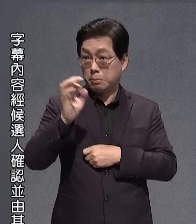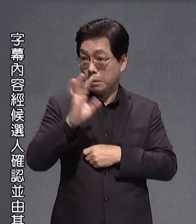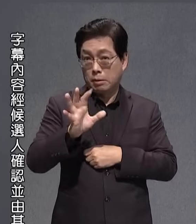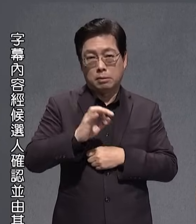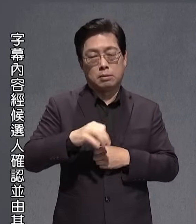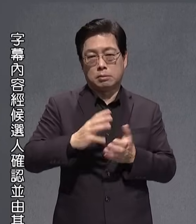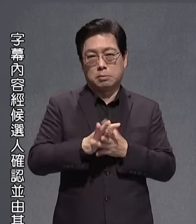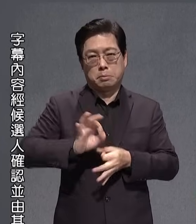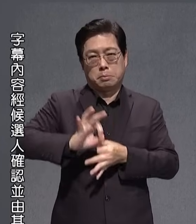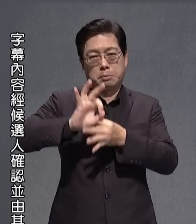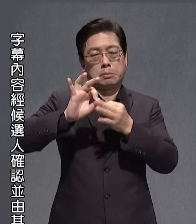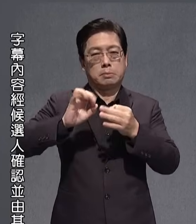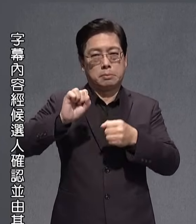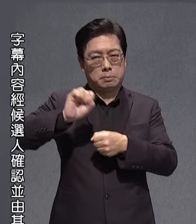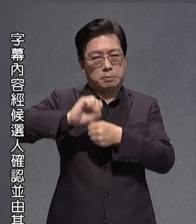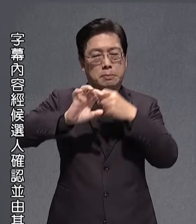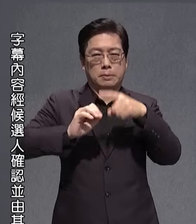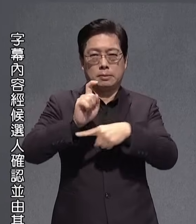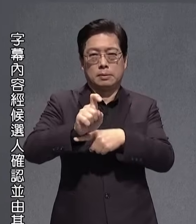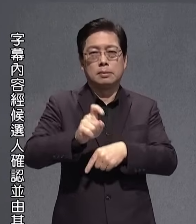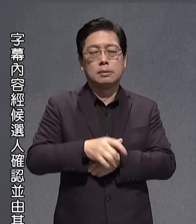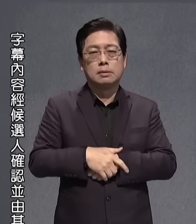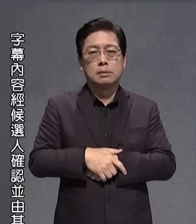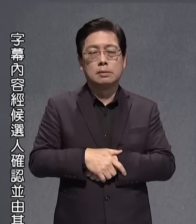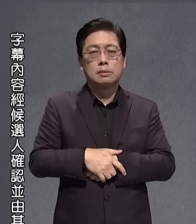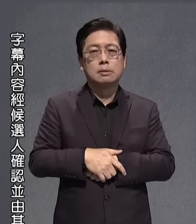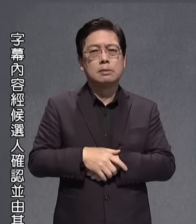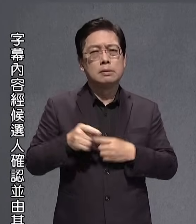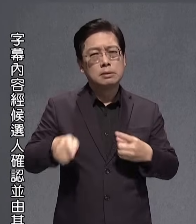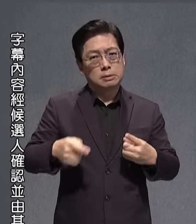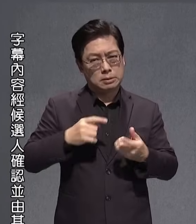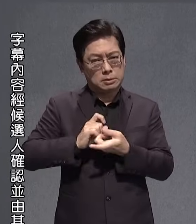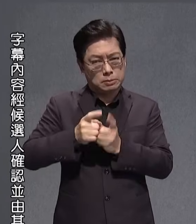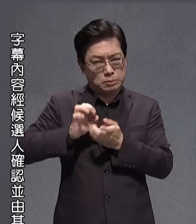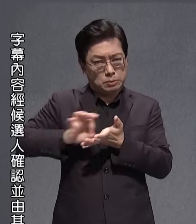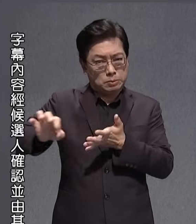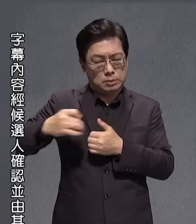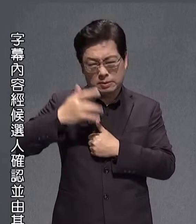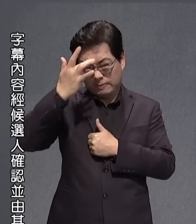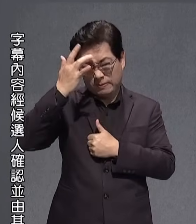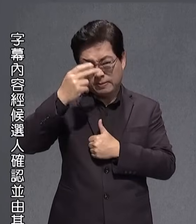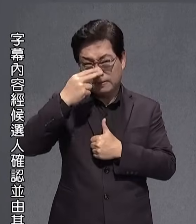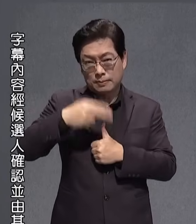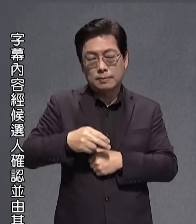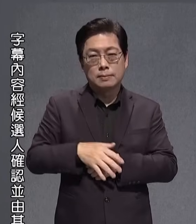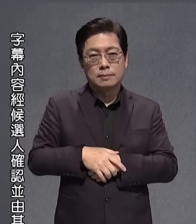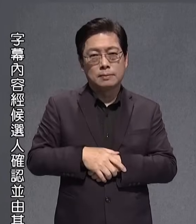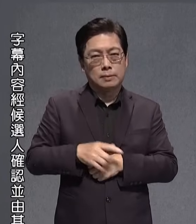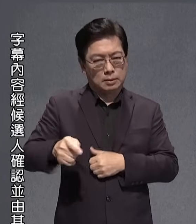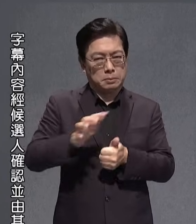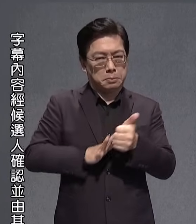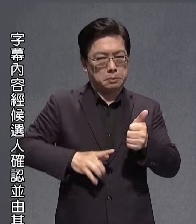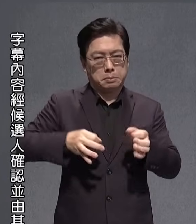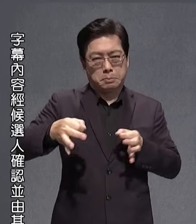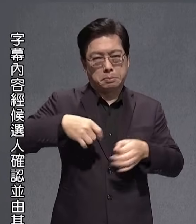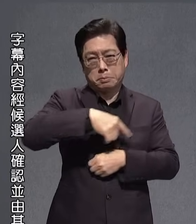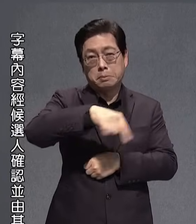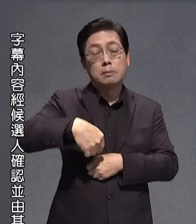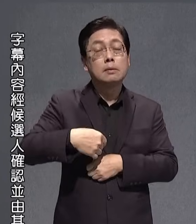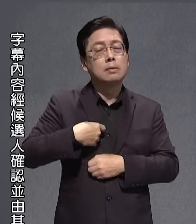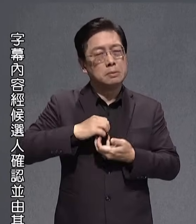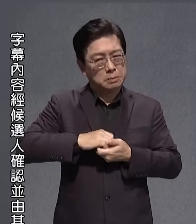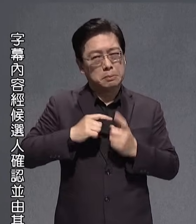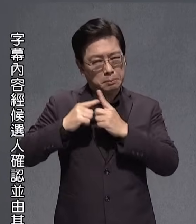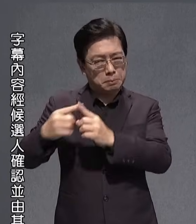增加2%到10%，所以用七乡长来对付人，诶，产业受到影响，咱一定爱去